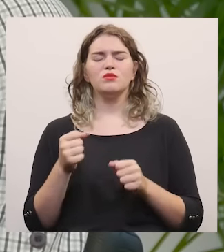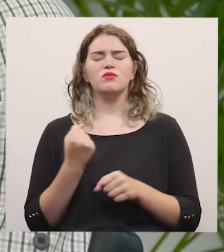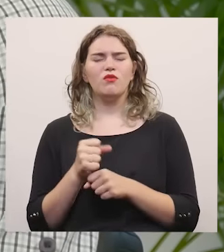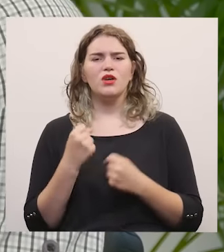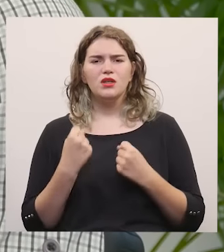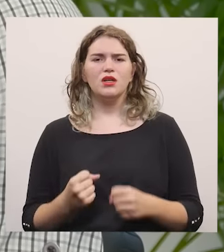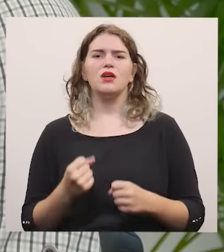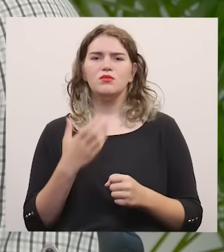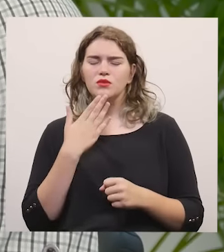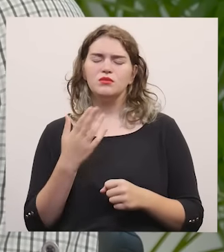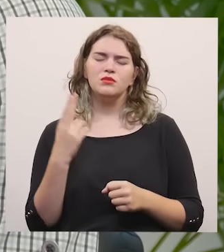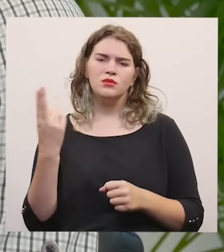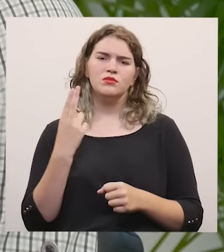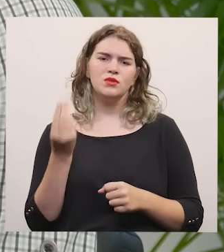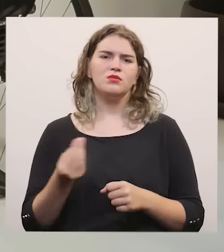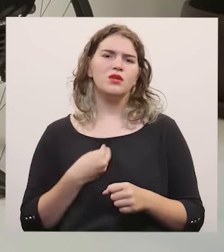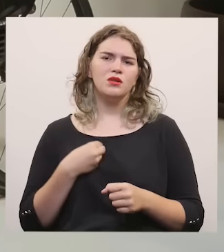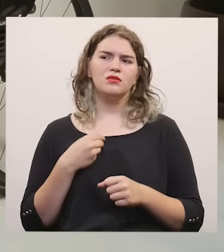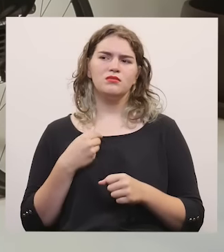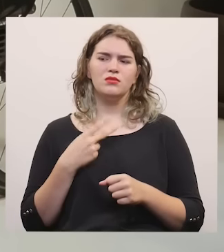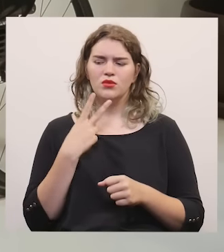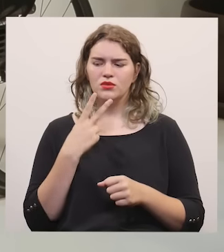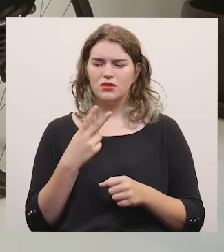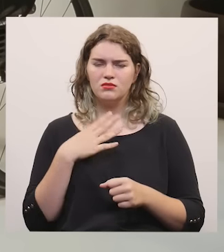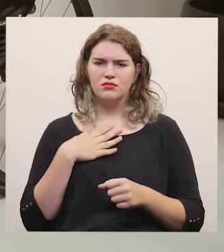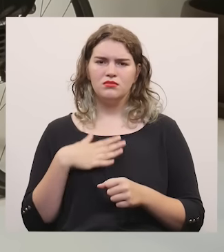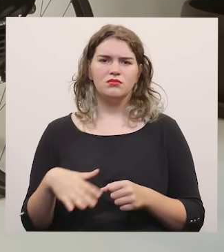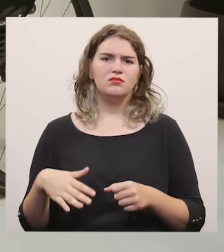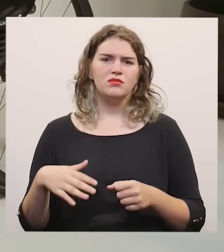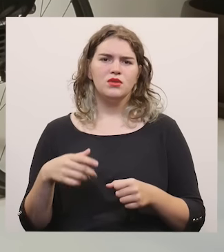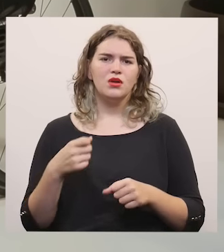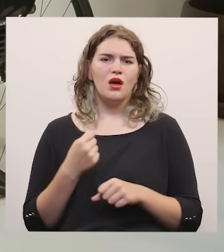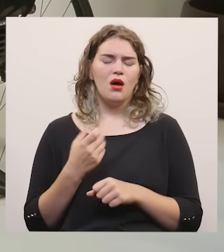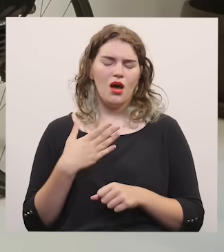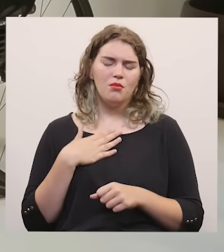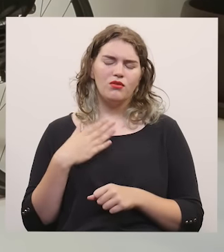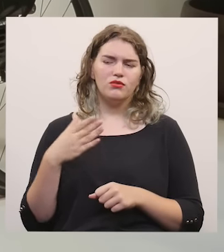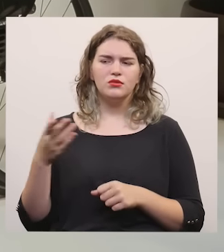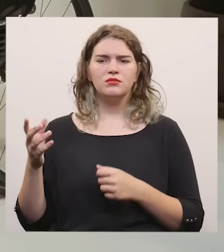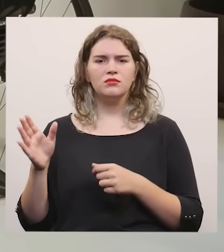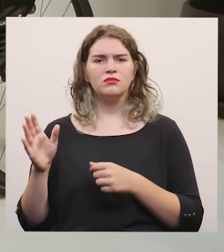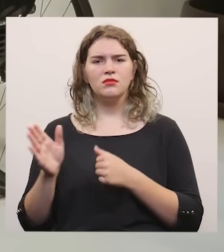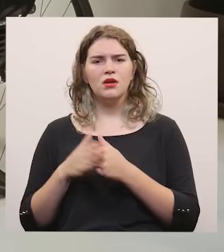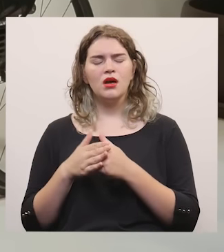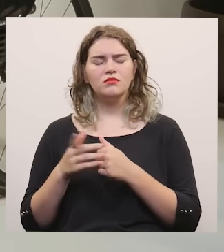luptă grea și mulțumesc lui Dumnezeu că, uitați-vă lângă mine, am avut și sprijinul pe care